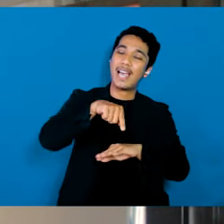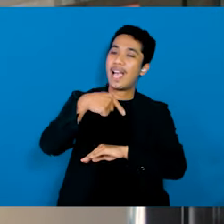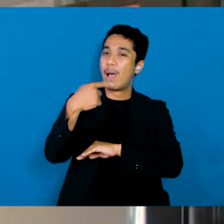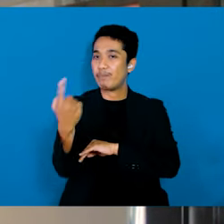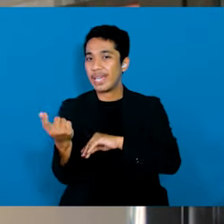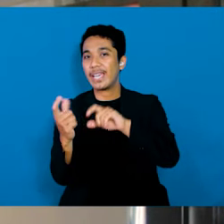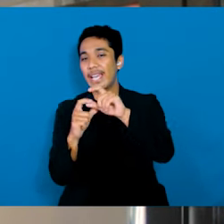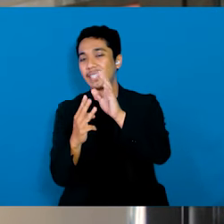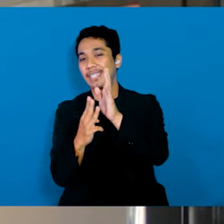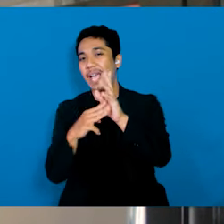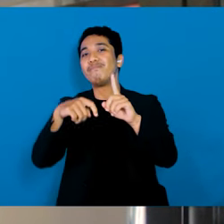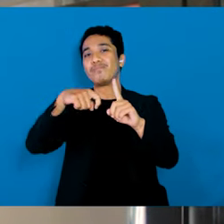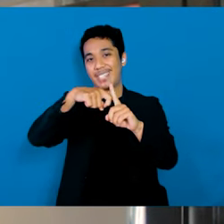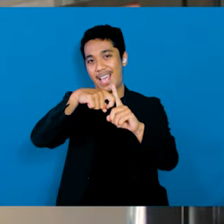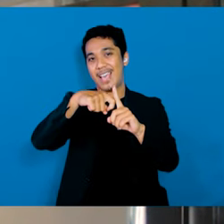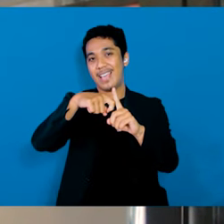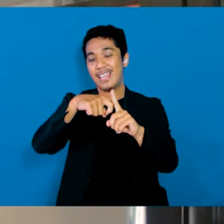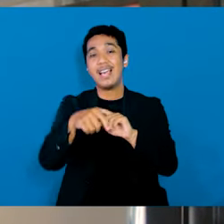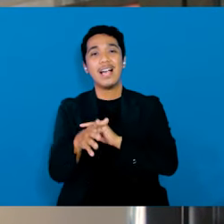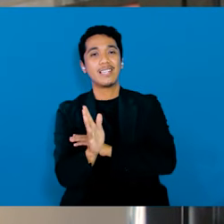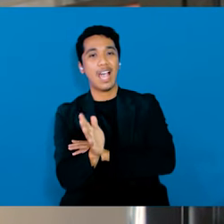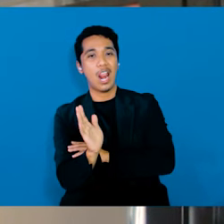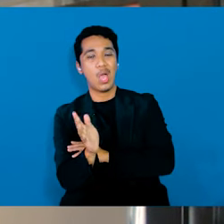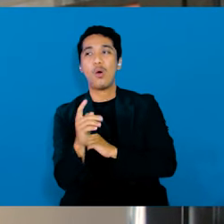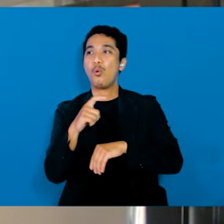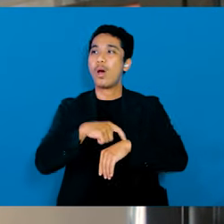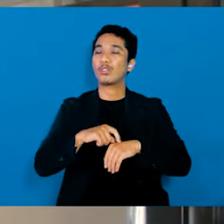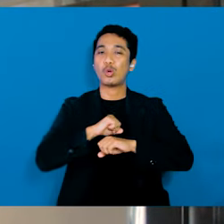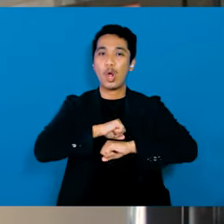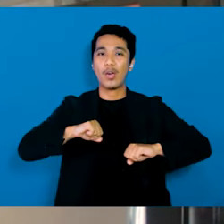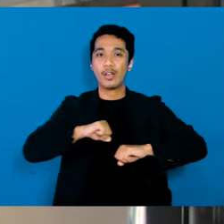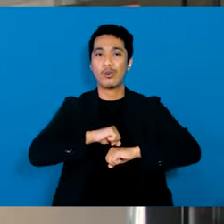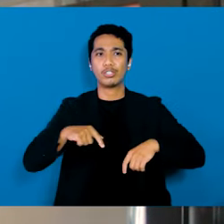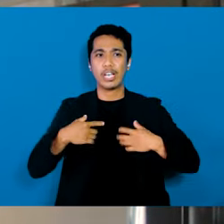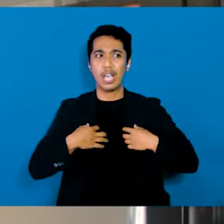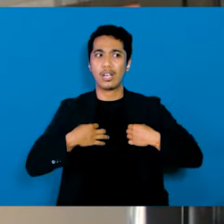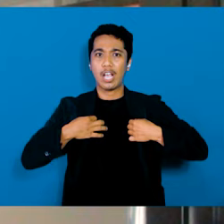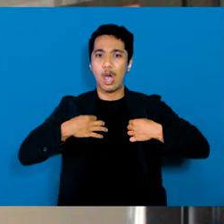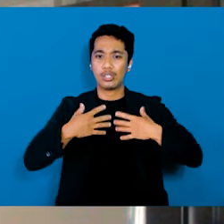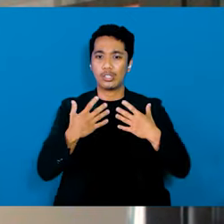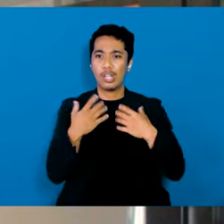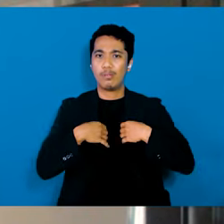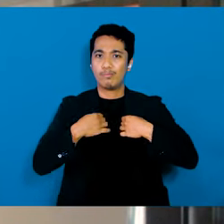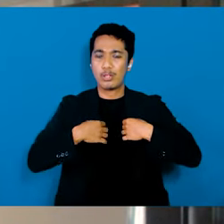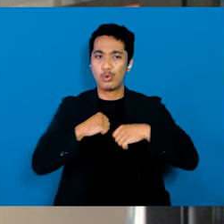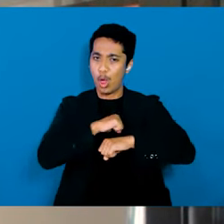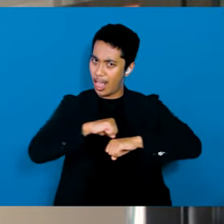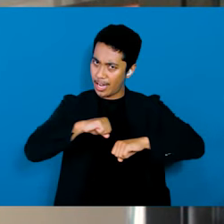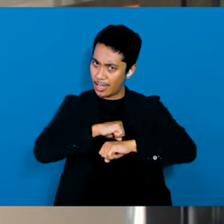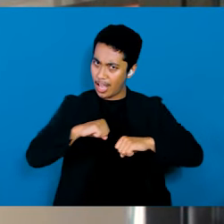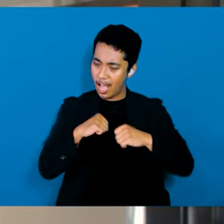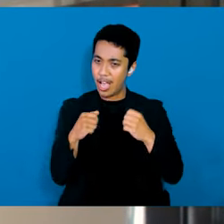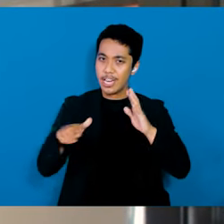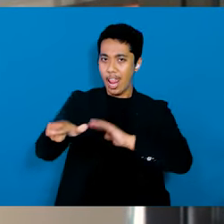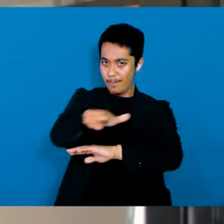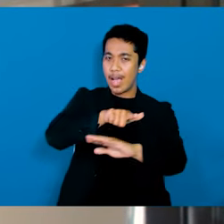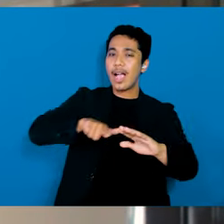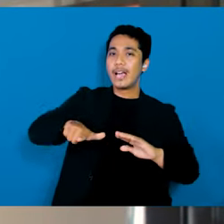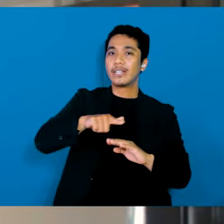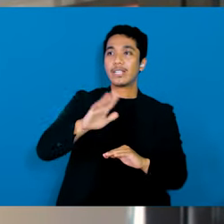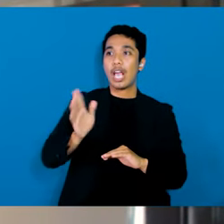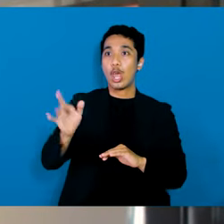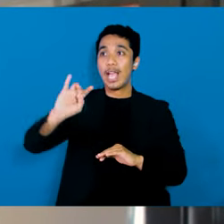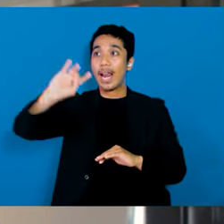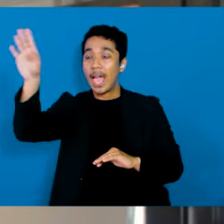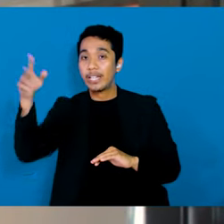sampai SMK itu kalau pas olahraga saya pakai kaos olahraga, pakai baju olahraga di lapangan.